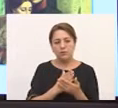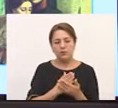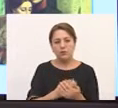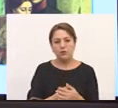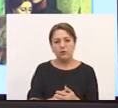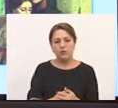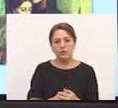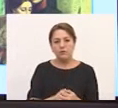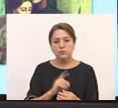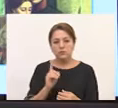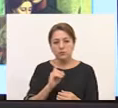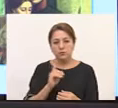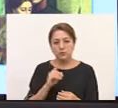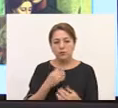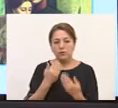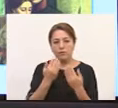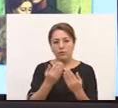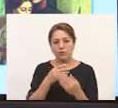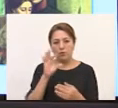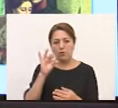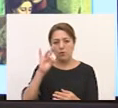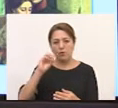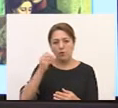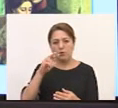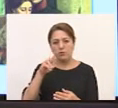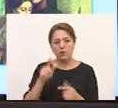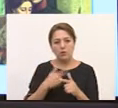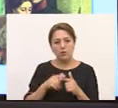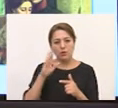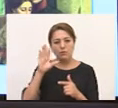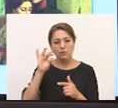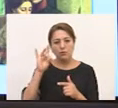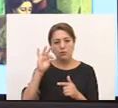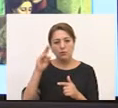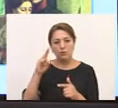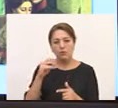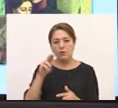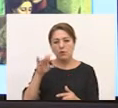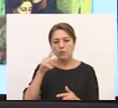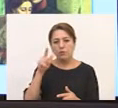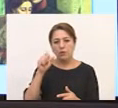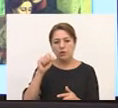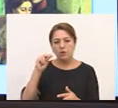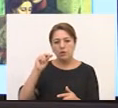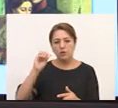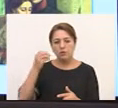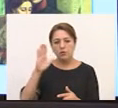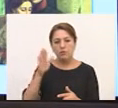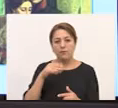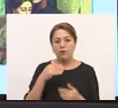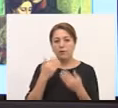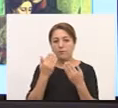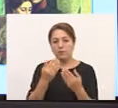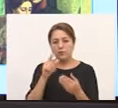Что ж, вот он, орел или ворон Пугачев. Вот они, Гринёв и